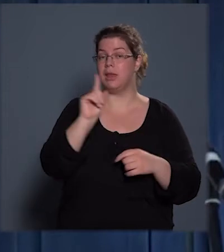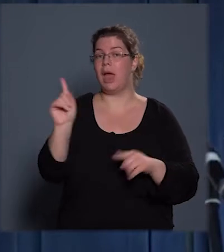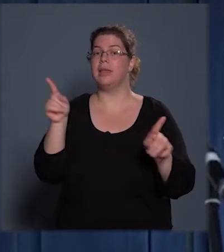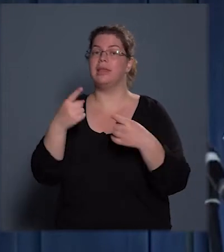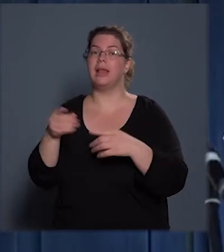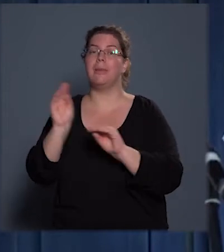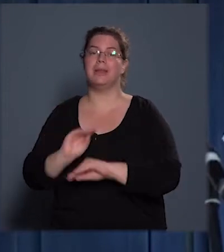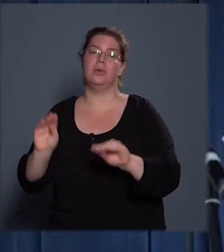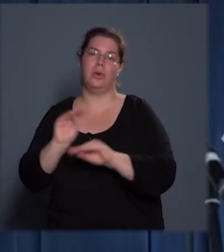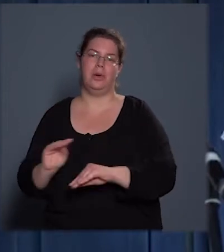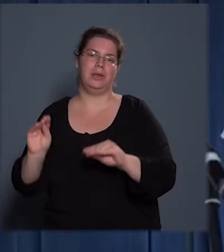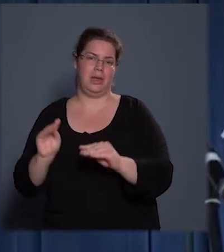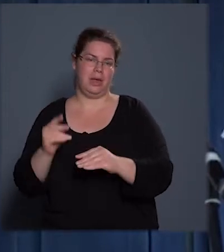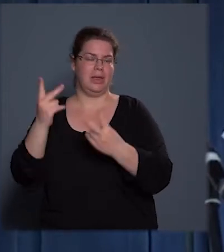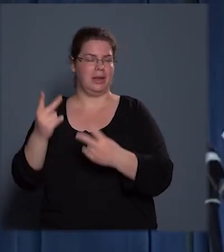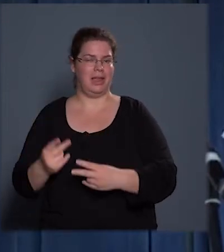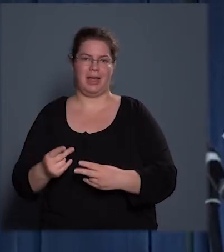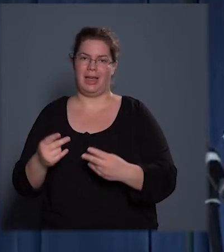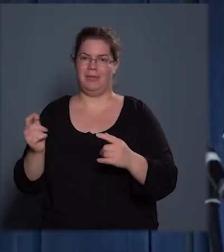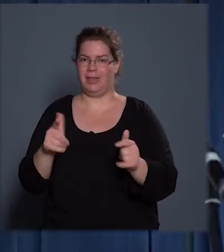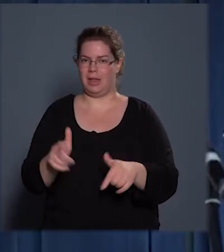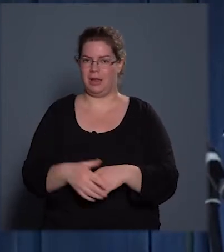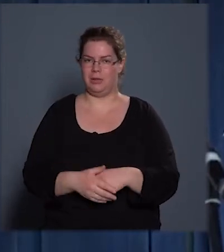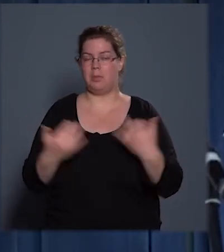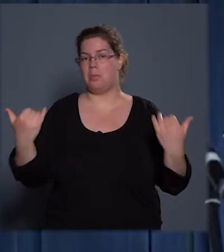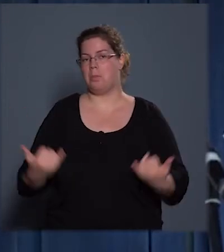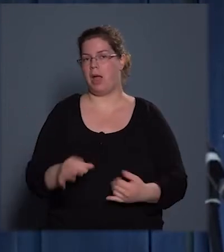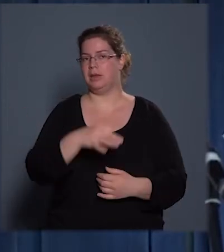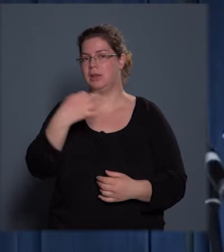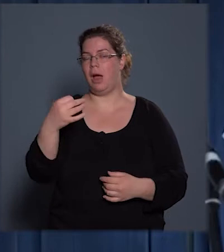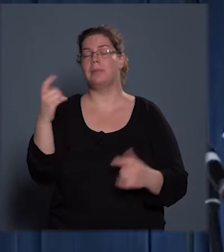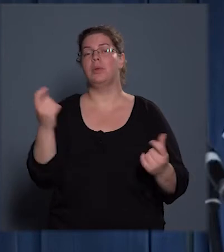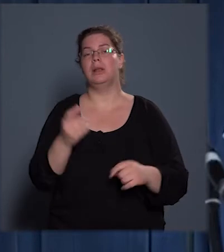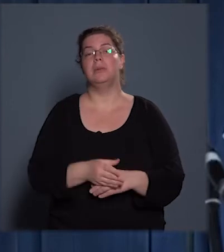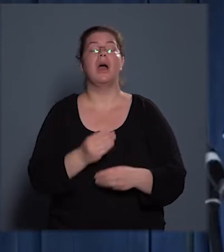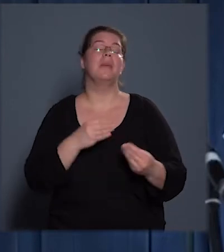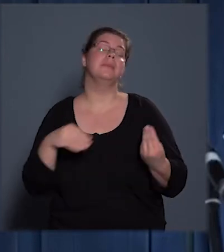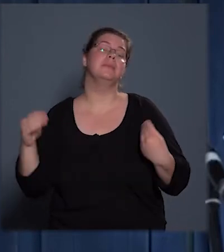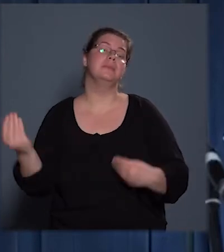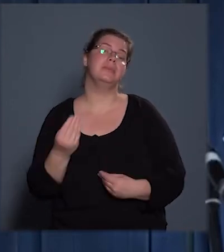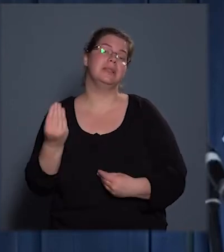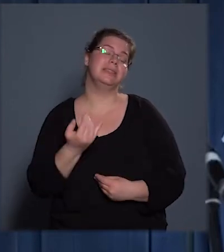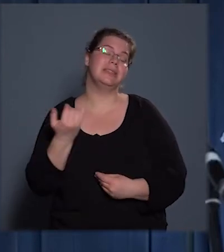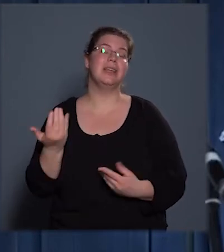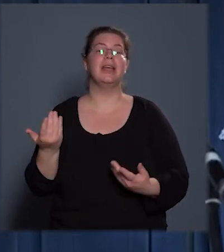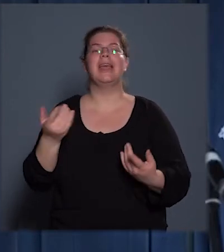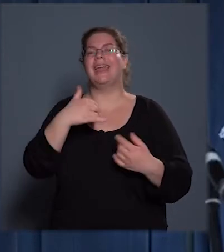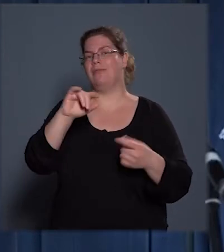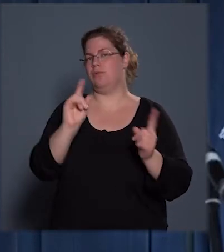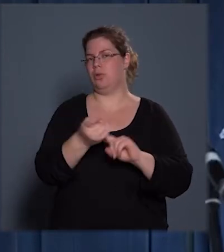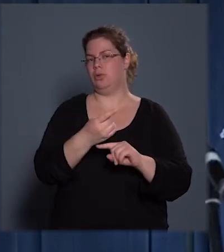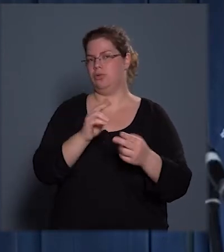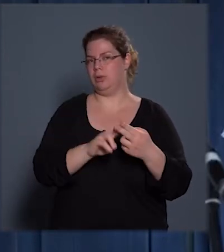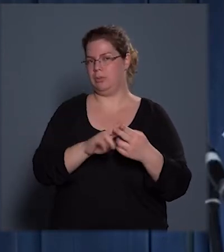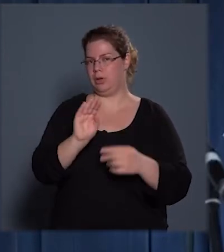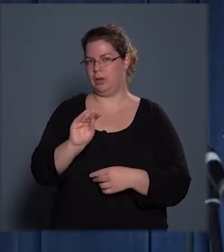is vitathatatlanok. A mai nap jubileum, ami mindig évfordulós ünneplést jelent. De